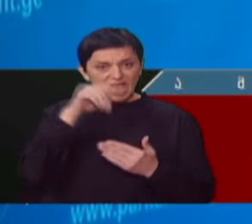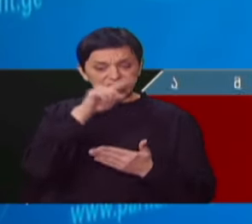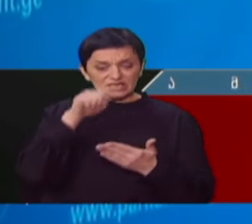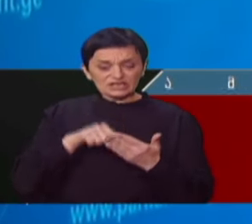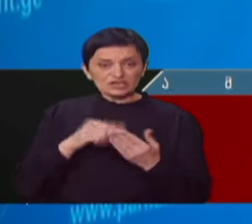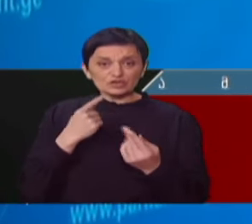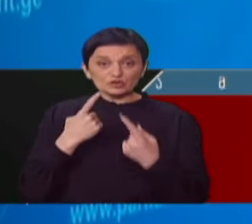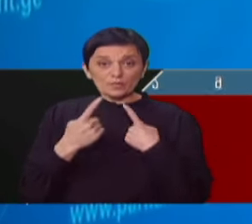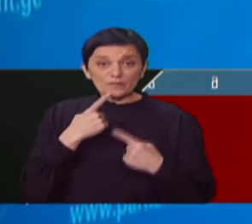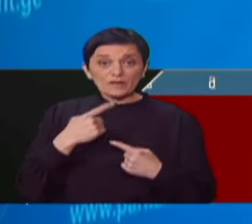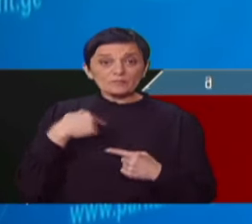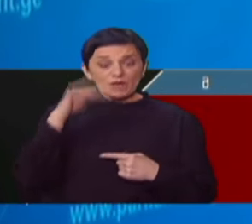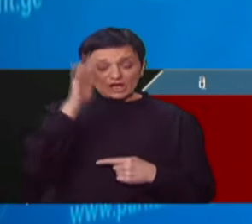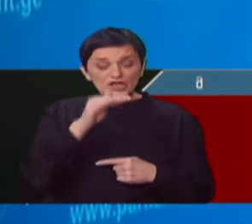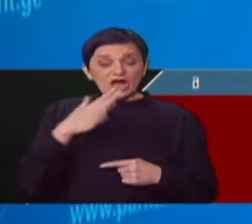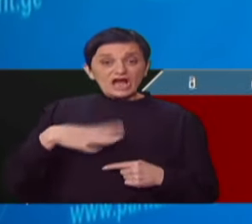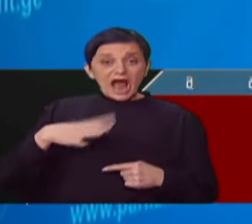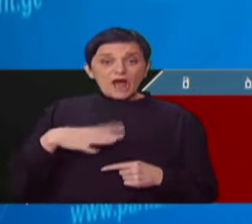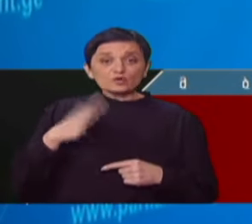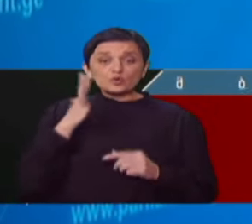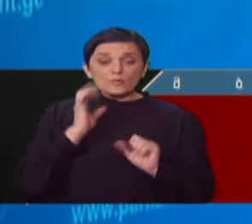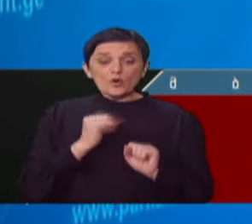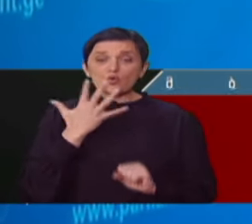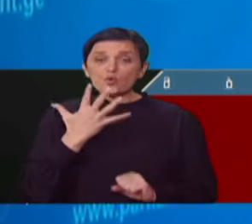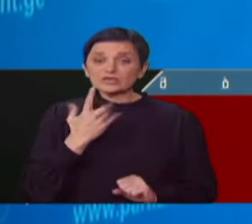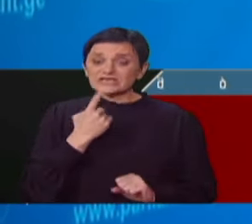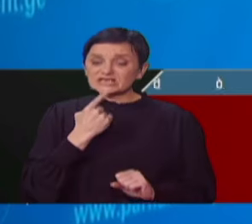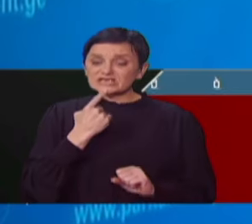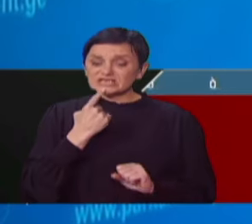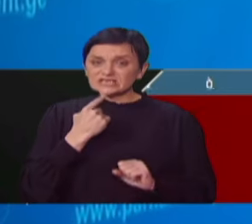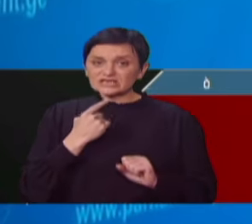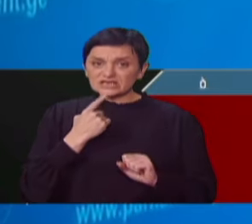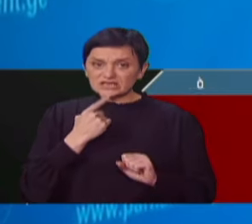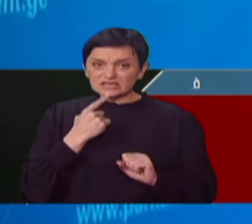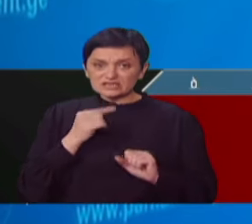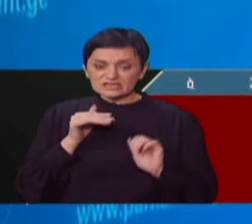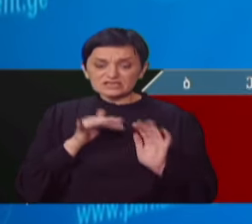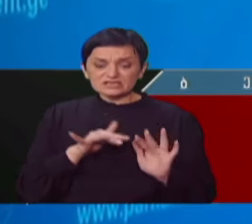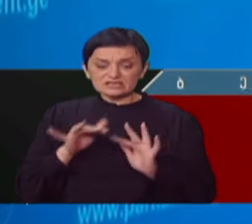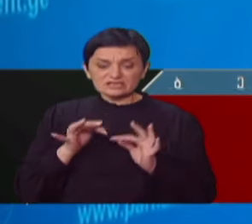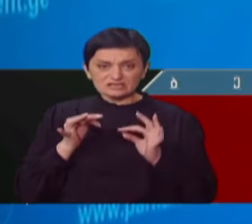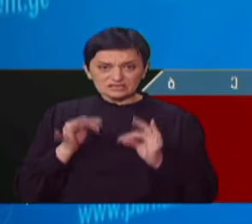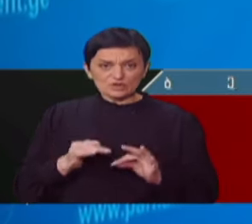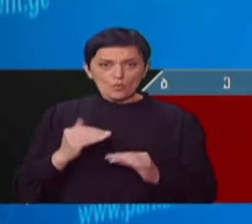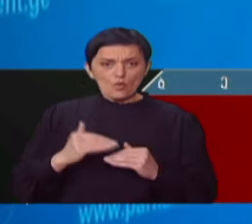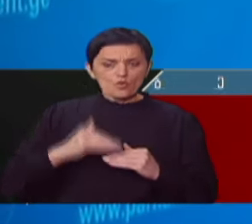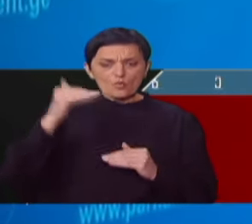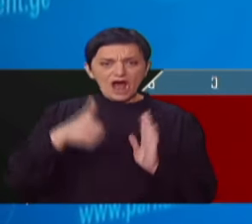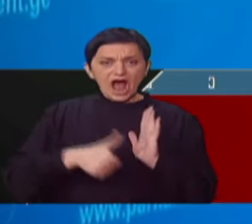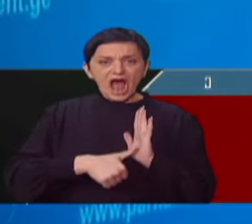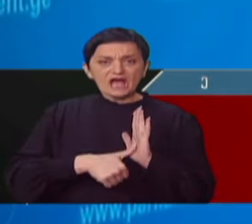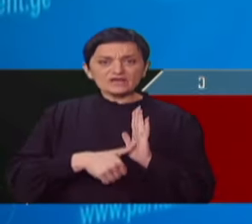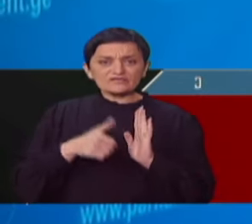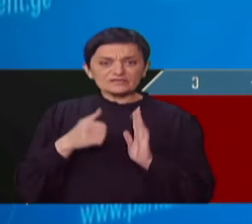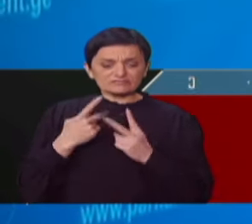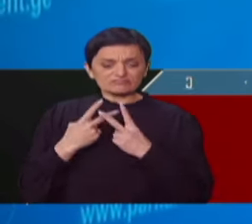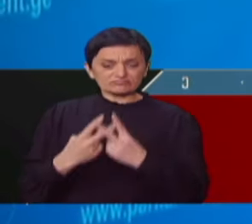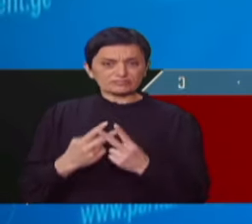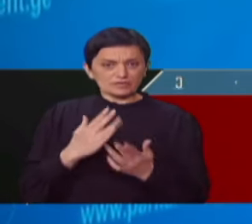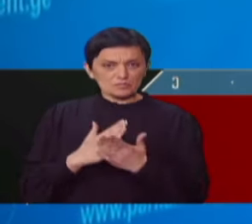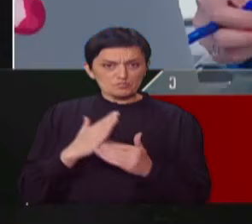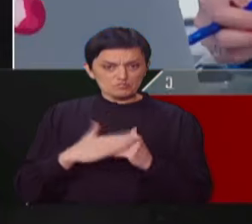ром ис картули мартмсежолебис мер хуц сисхли самартли сакмезе арис гасамартлебули да умаглис сажжелад мас 6 цлит тависуплебис